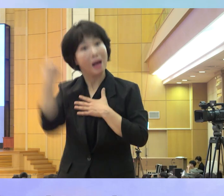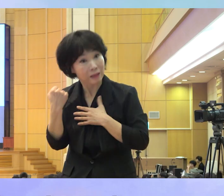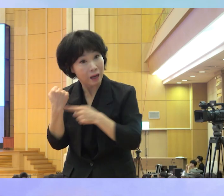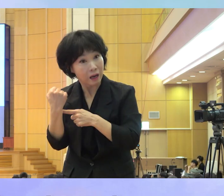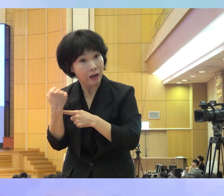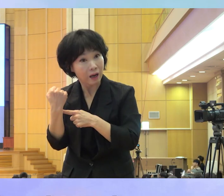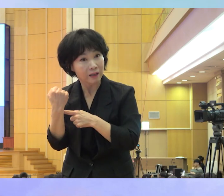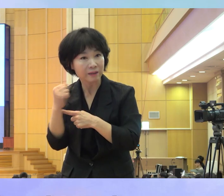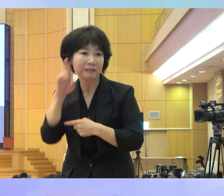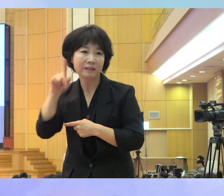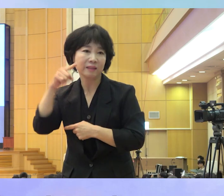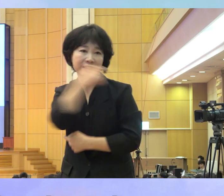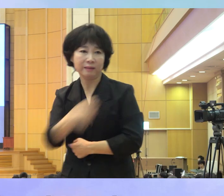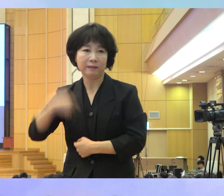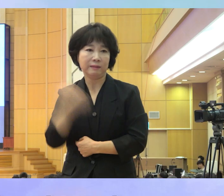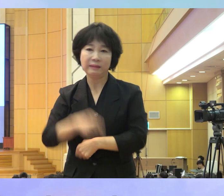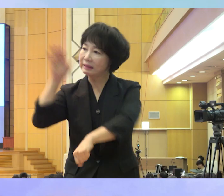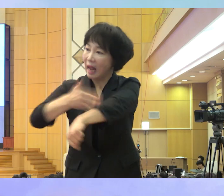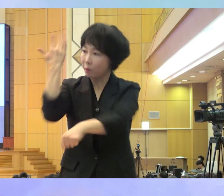안 된다는 겁니다.